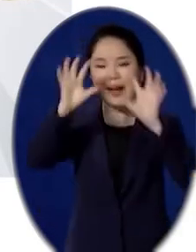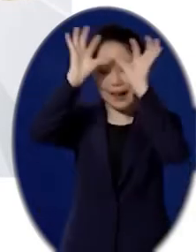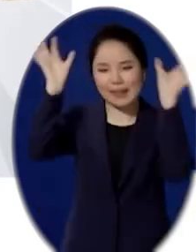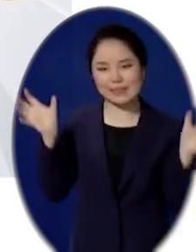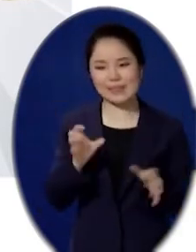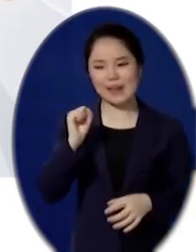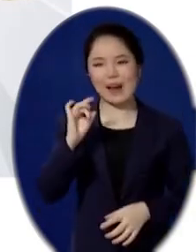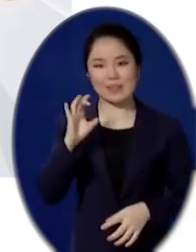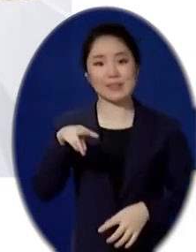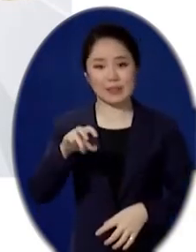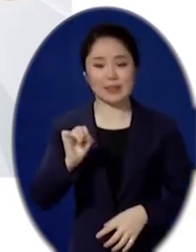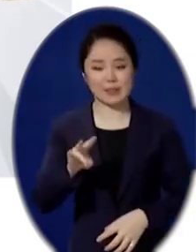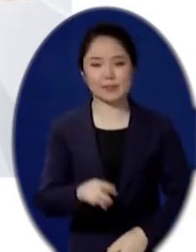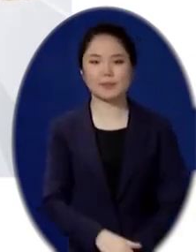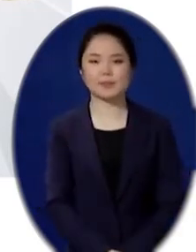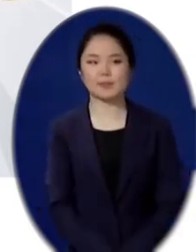хүүхдүүдээ.